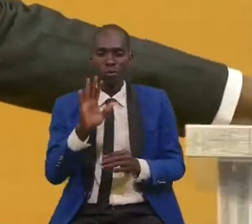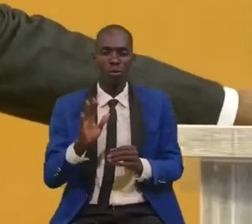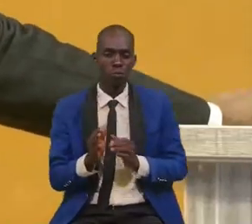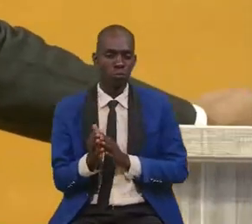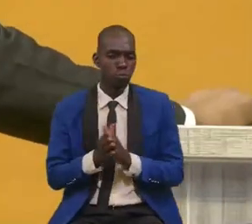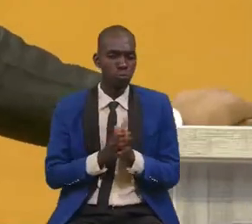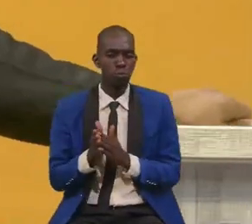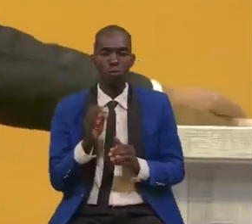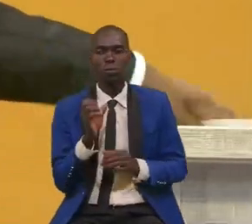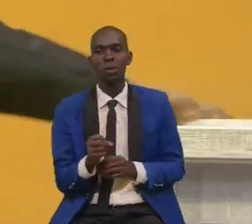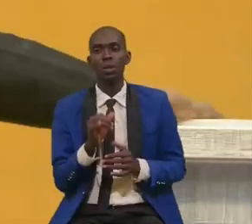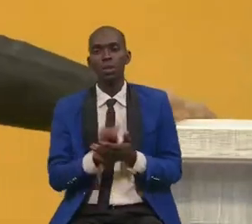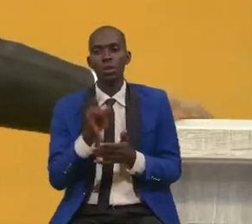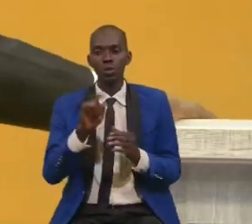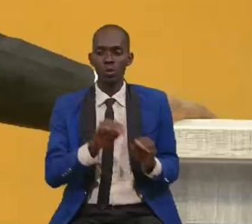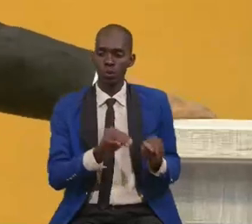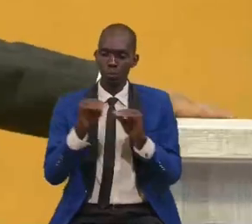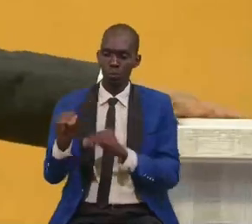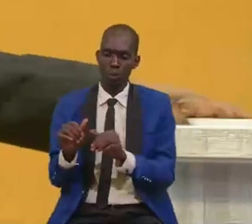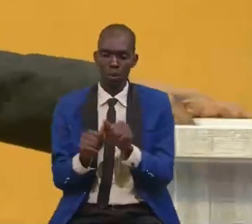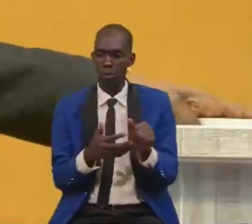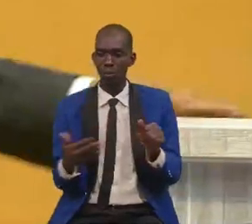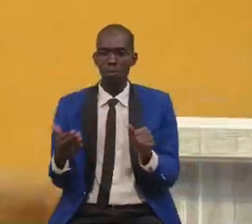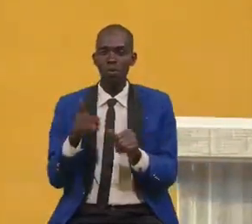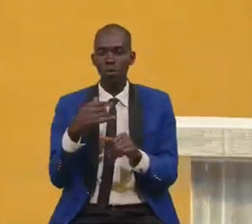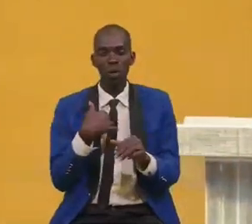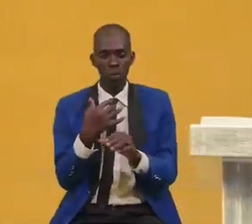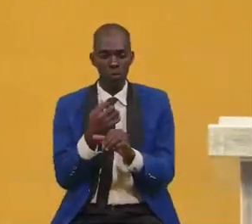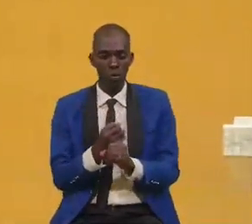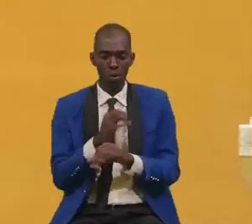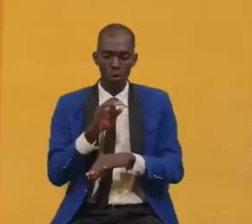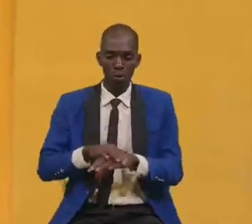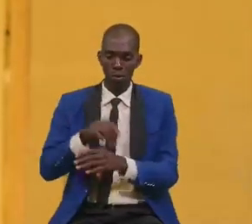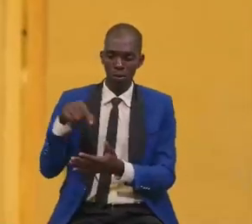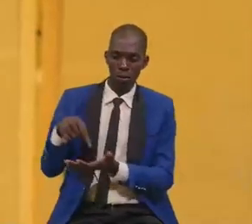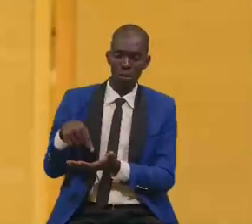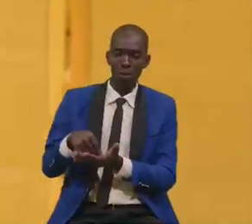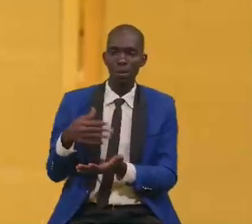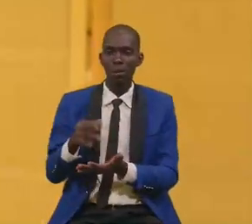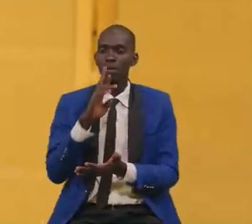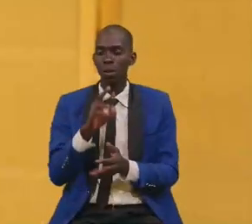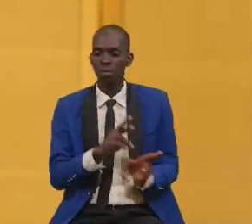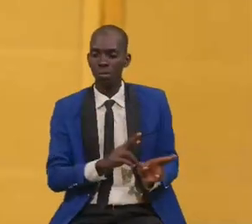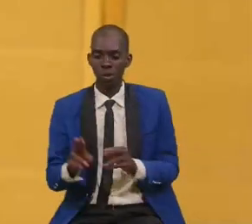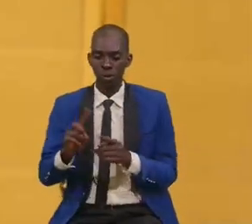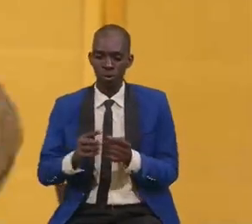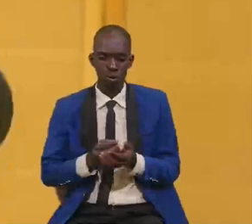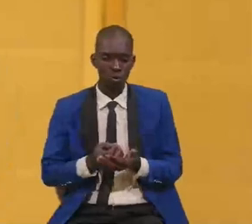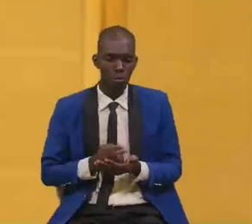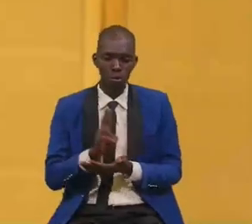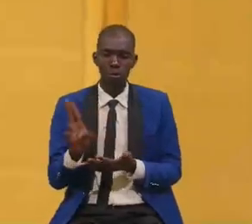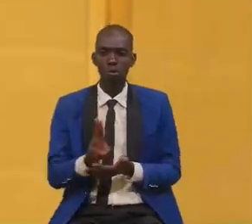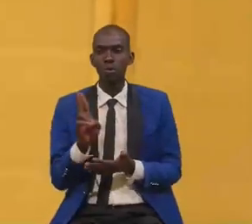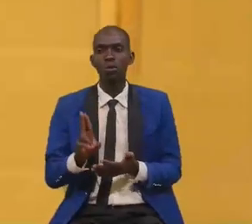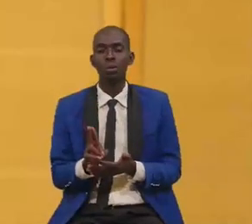Vous centrez tout ce que vous avez sur ça. Et vous êtes disposé à dépenser